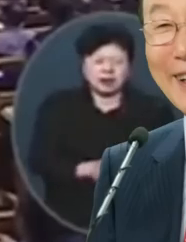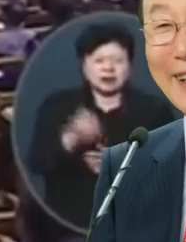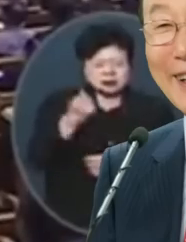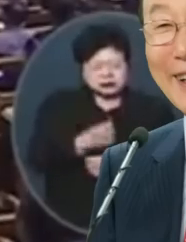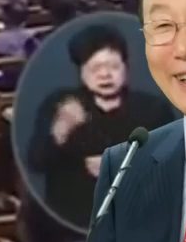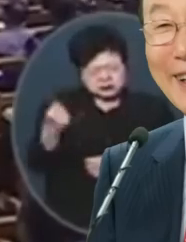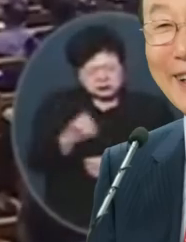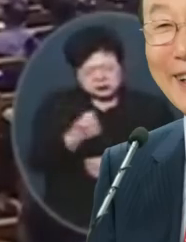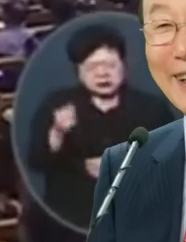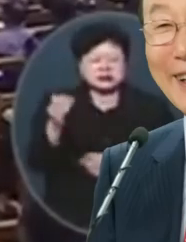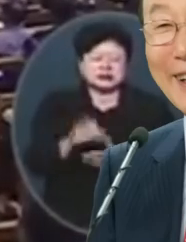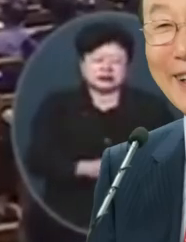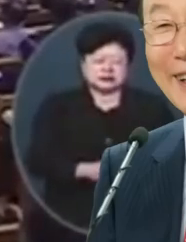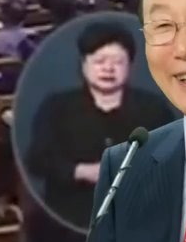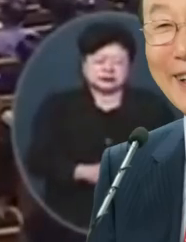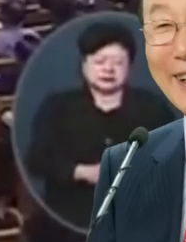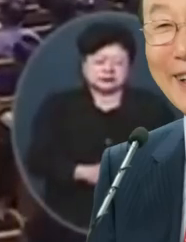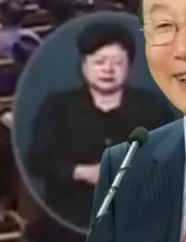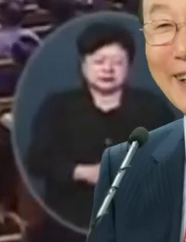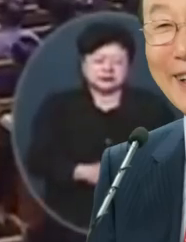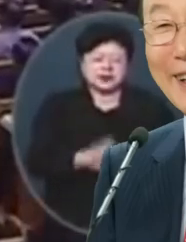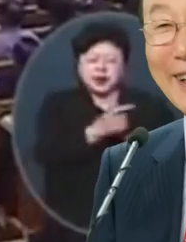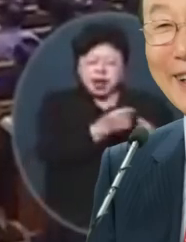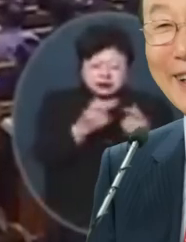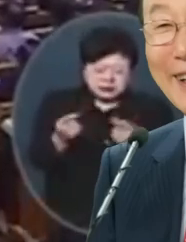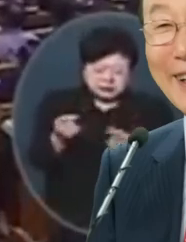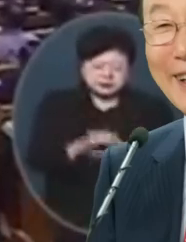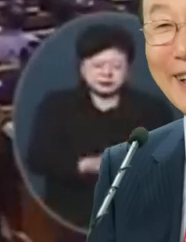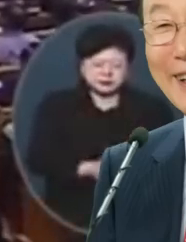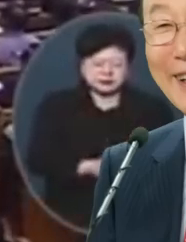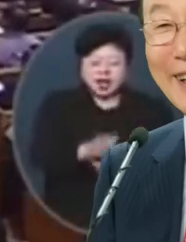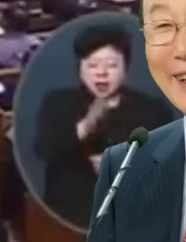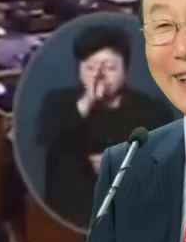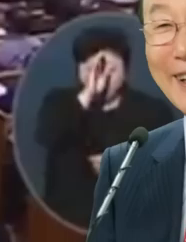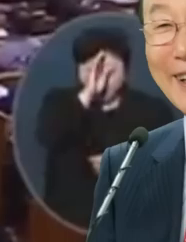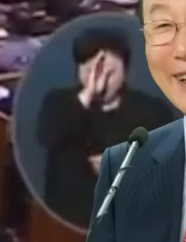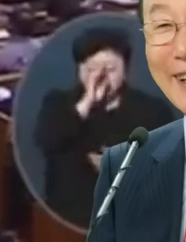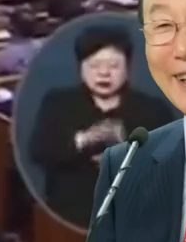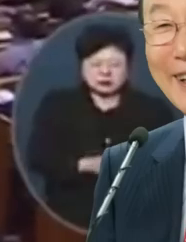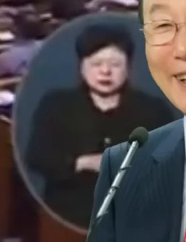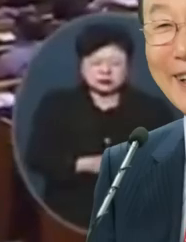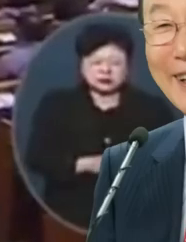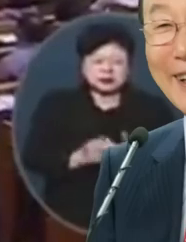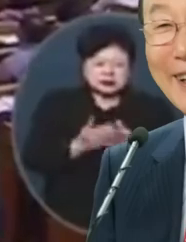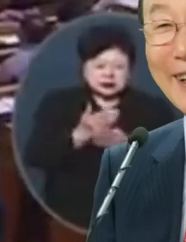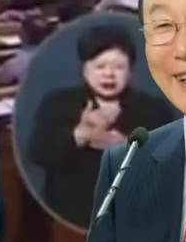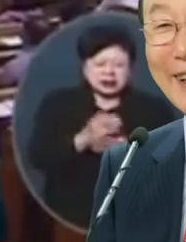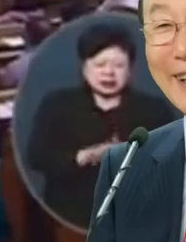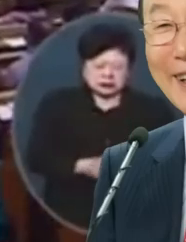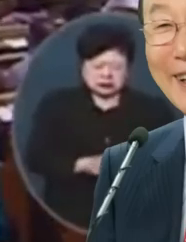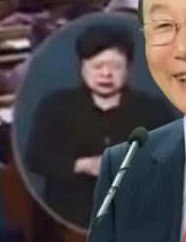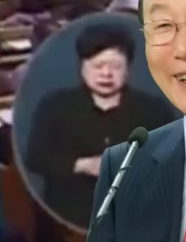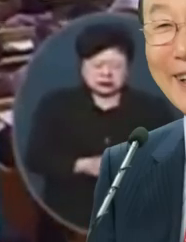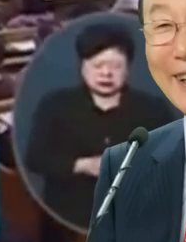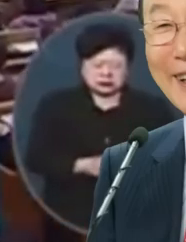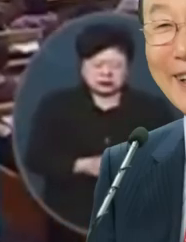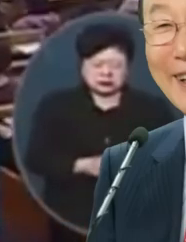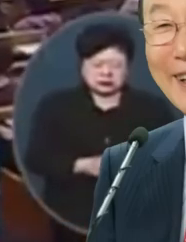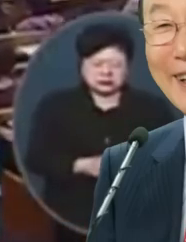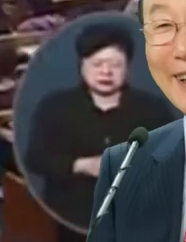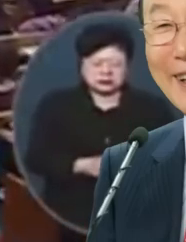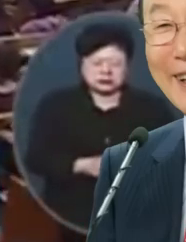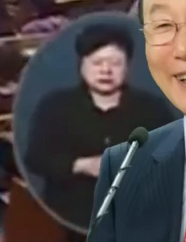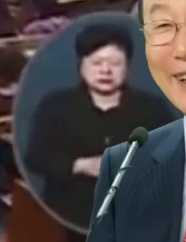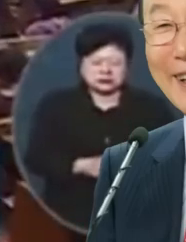흔들리게 되는 것입니다. 이와 같은 병에 걸리게 하는 것은